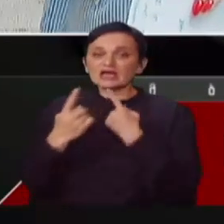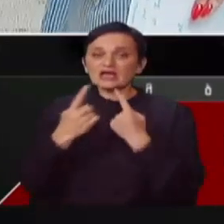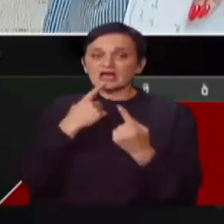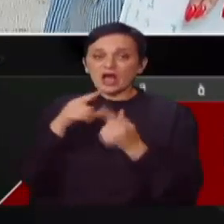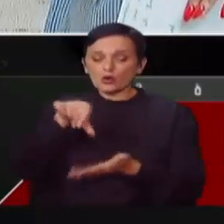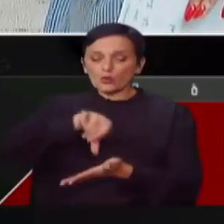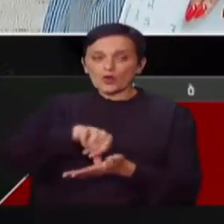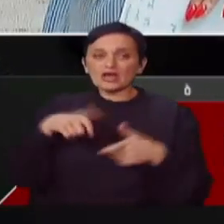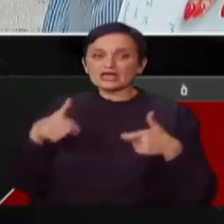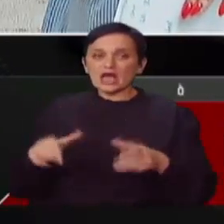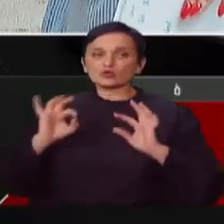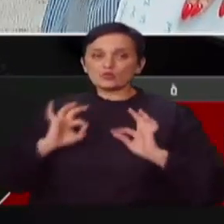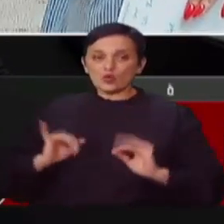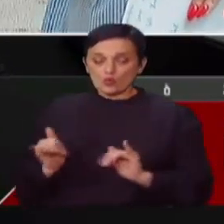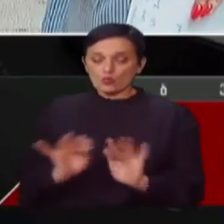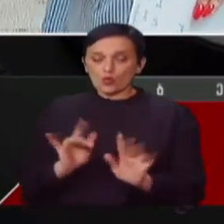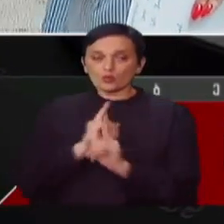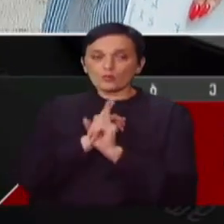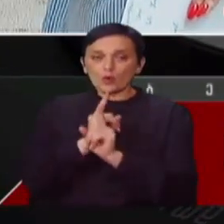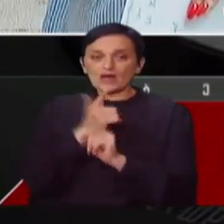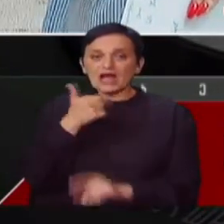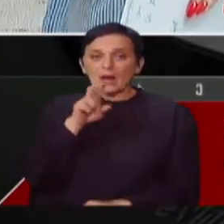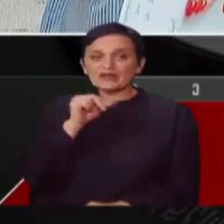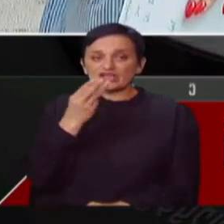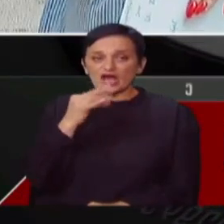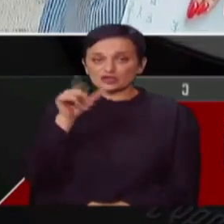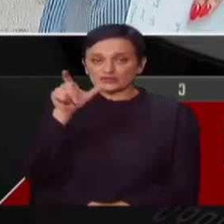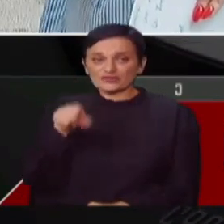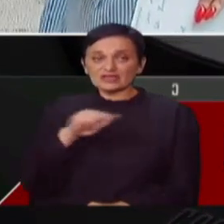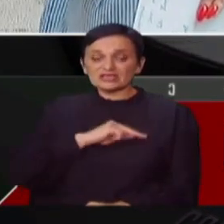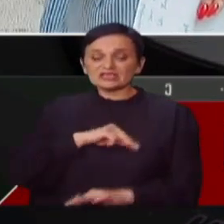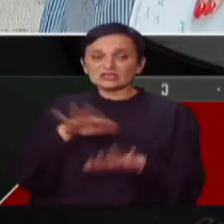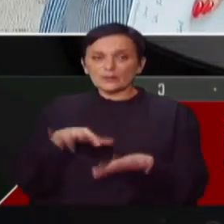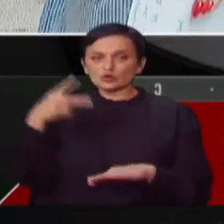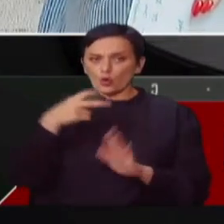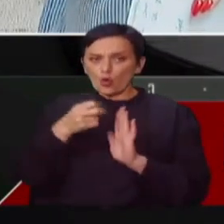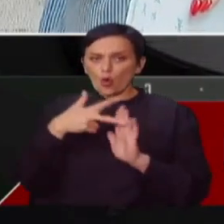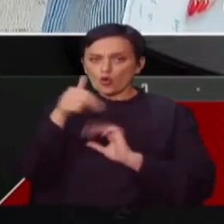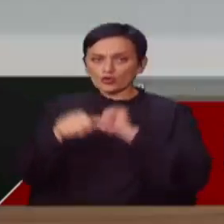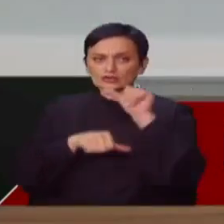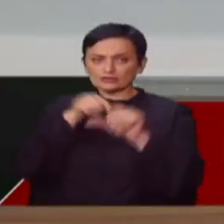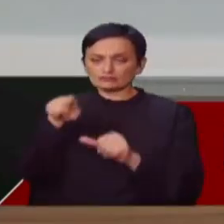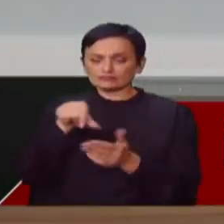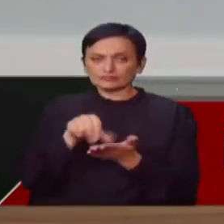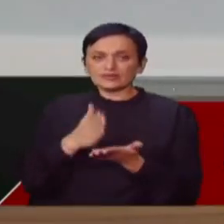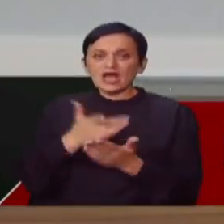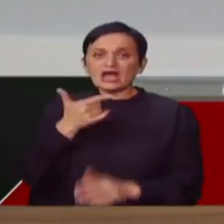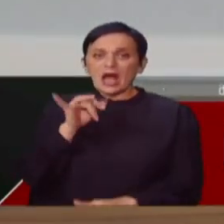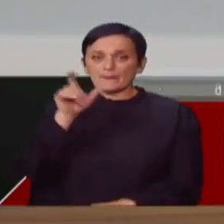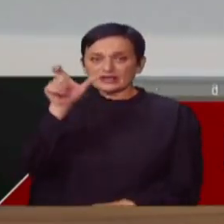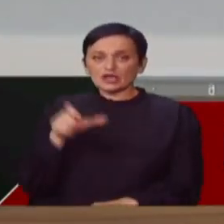gadis generaluri prokuroris mokmedi moadgili Georgi Gabitašvili. Romelis am თანამდებობას 2018 წლიდან იკავებს გიორგი